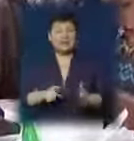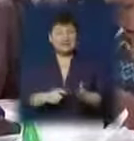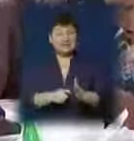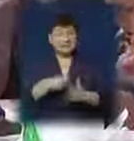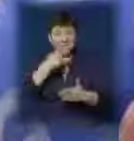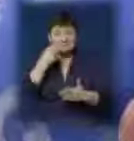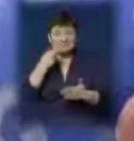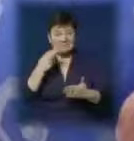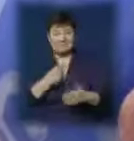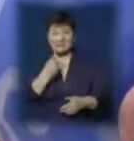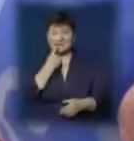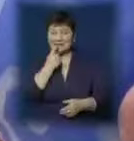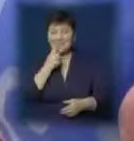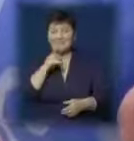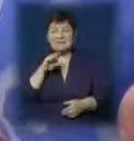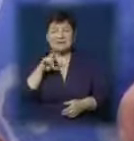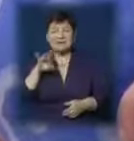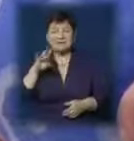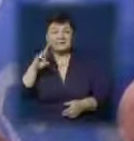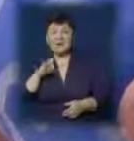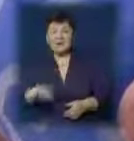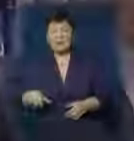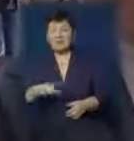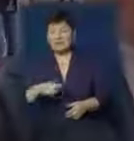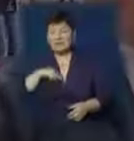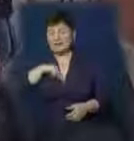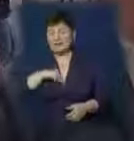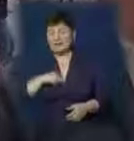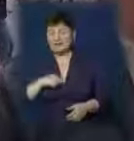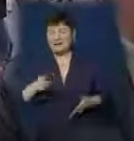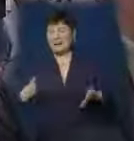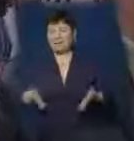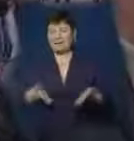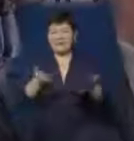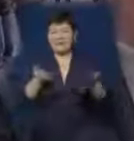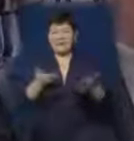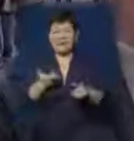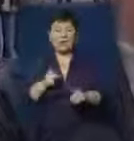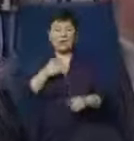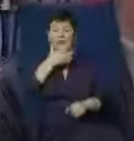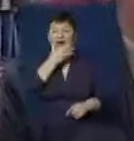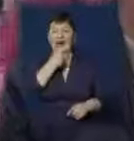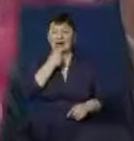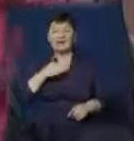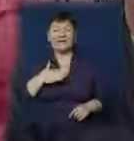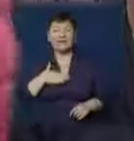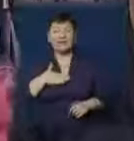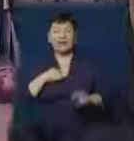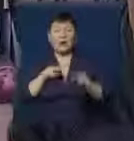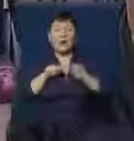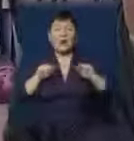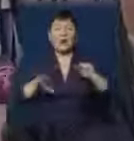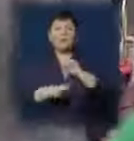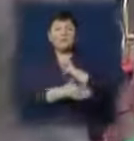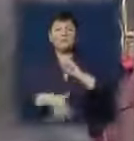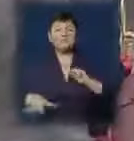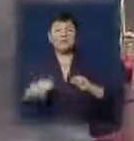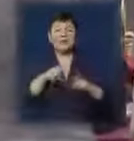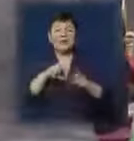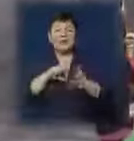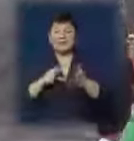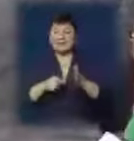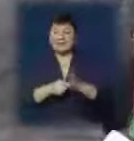писанкарства. Загалом настрій на площі панував піднесений. Дуже гарна, гарна, і це роботи наших учнів з усіх класів.